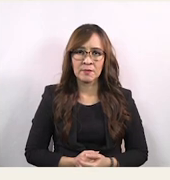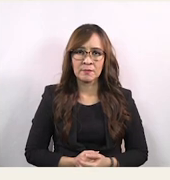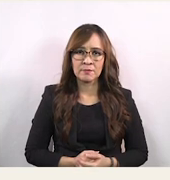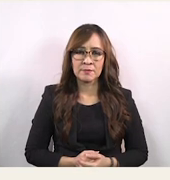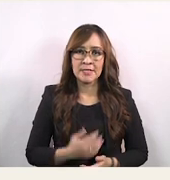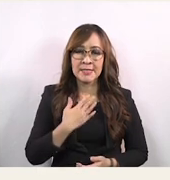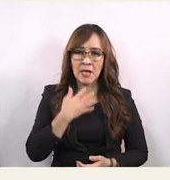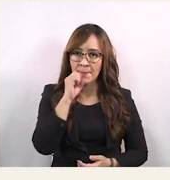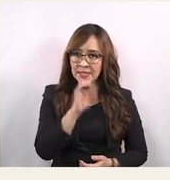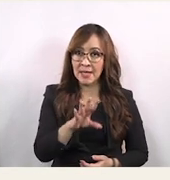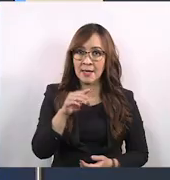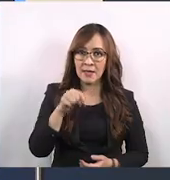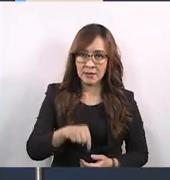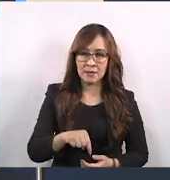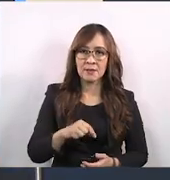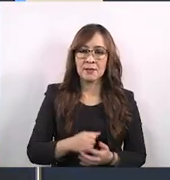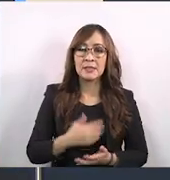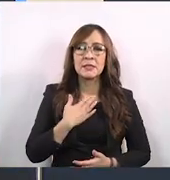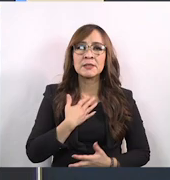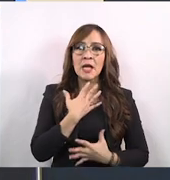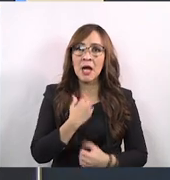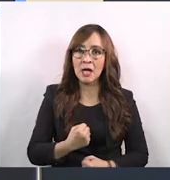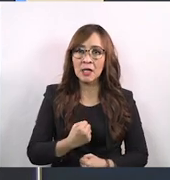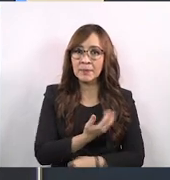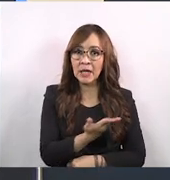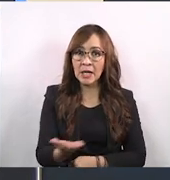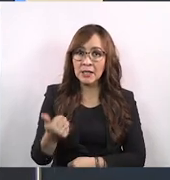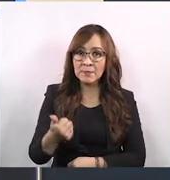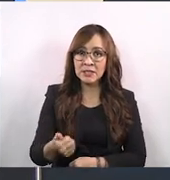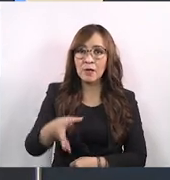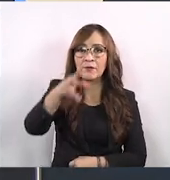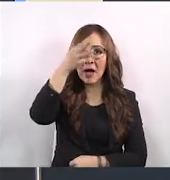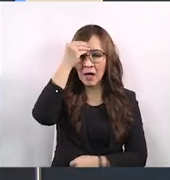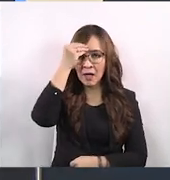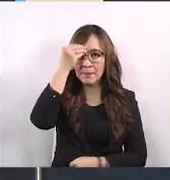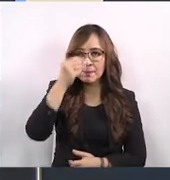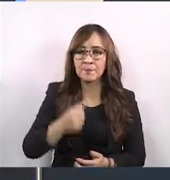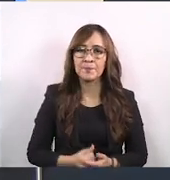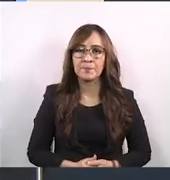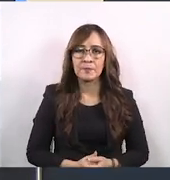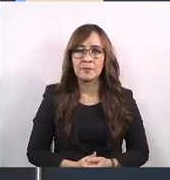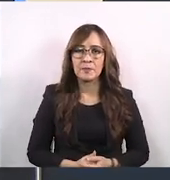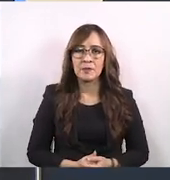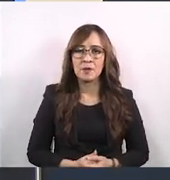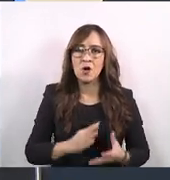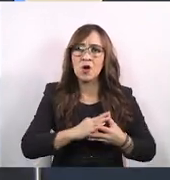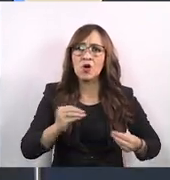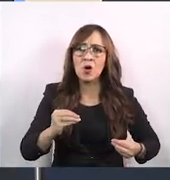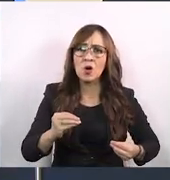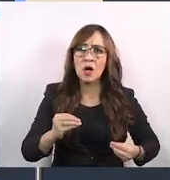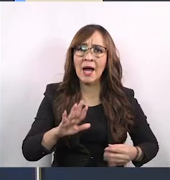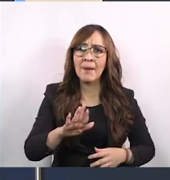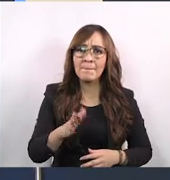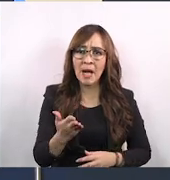Hai dan dengan saya berbicara begini Hai sehat rap Sule bisa mengerti watkins prewed